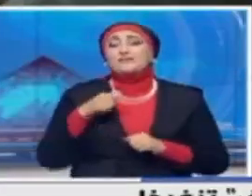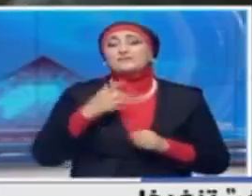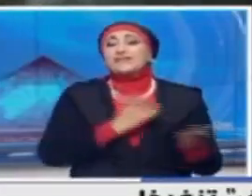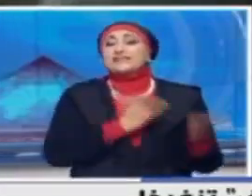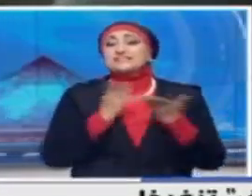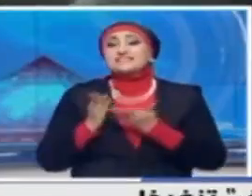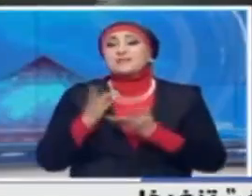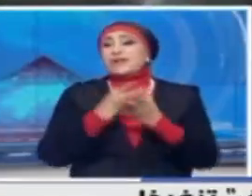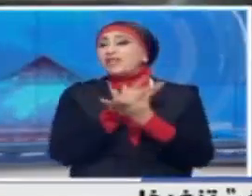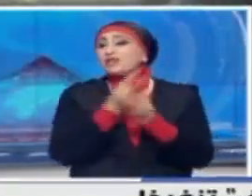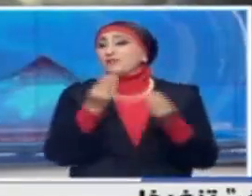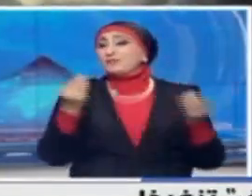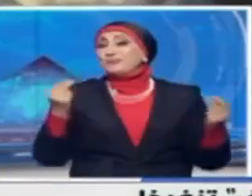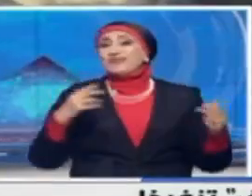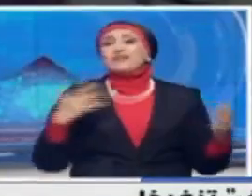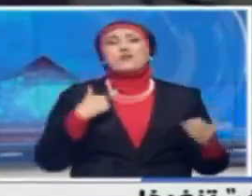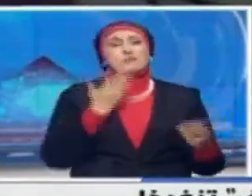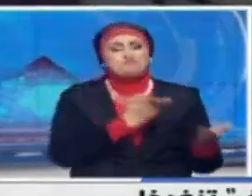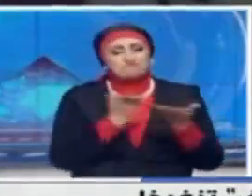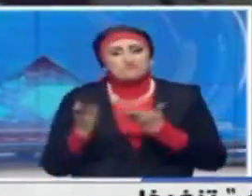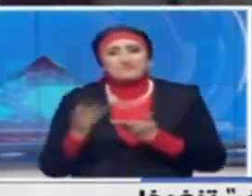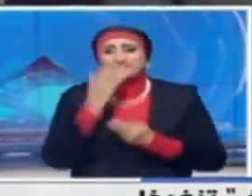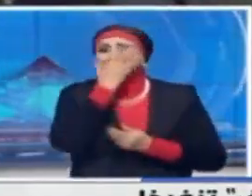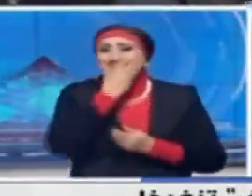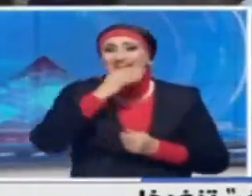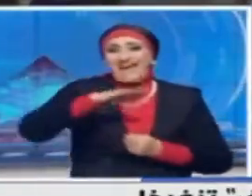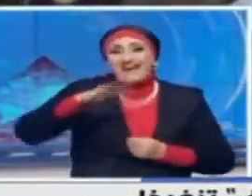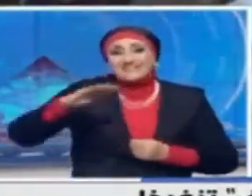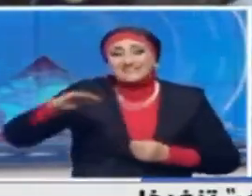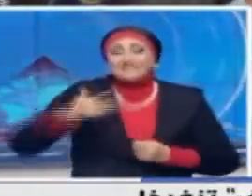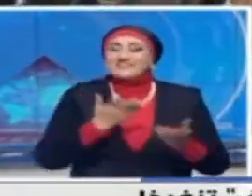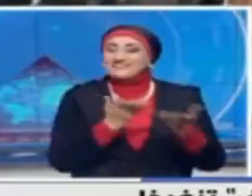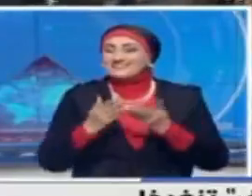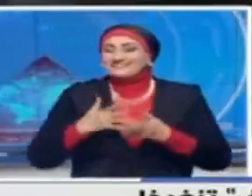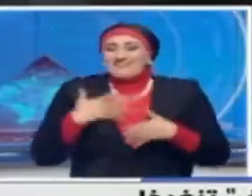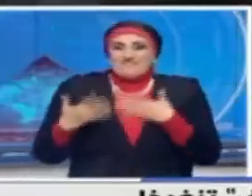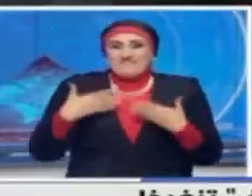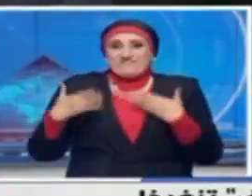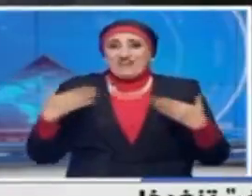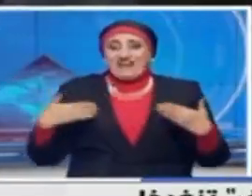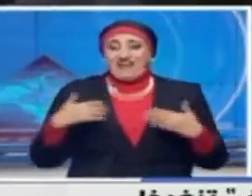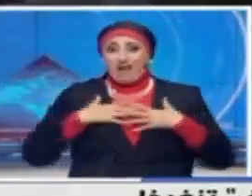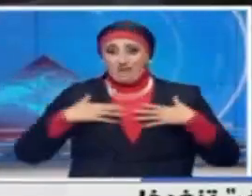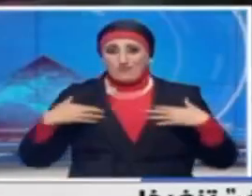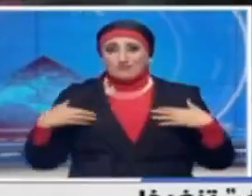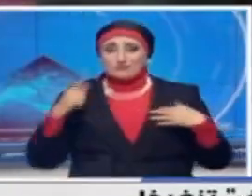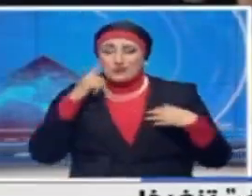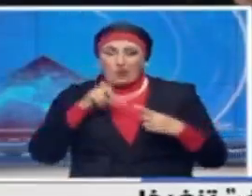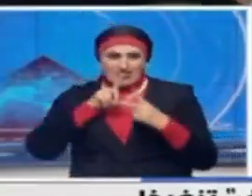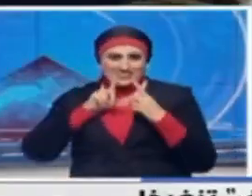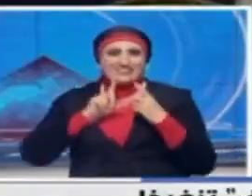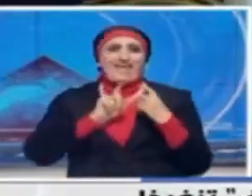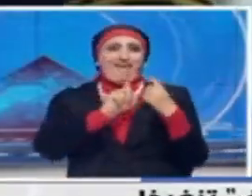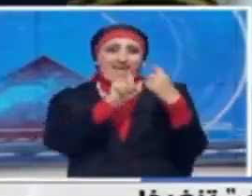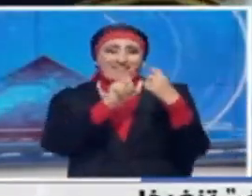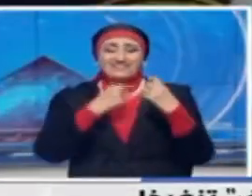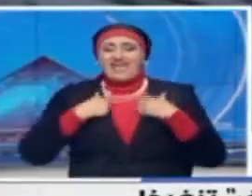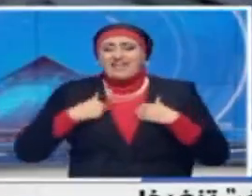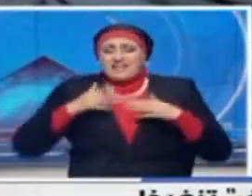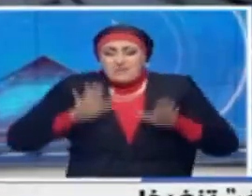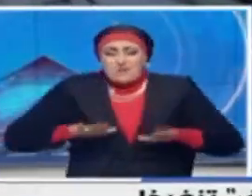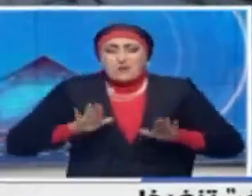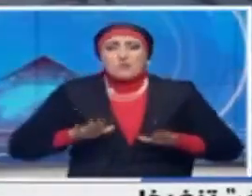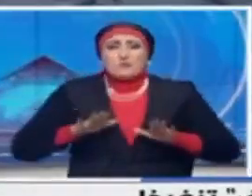استقبال كبير وترحيب بهذه الوجوه البريئة التي تعلوها الفرحة وتمتزج بالتحدي. أنا موجود